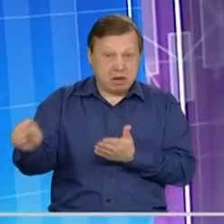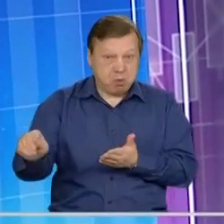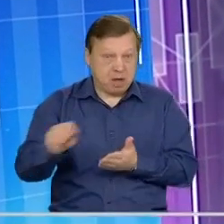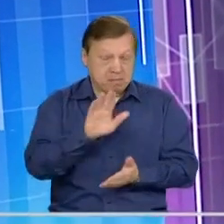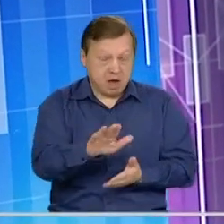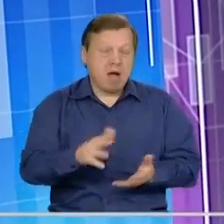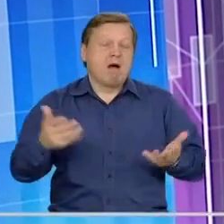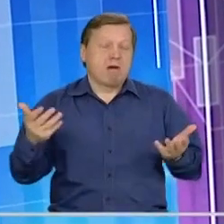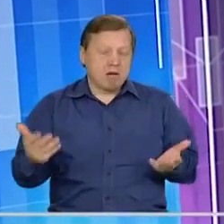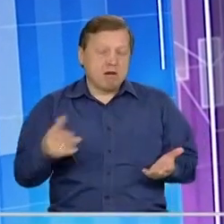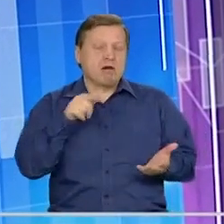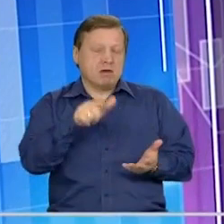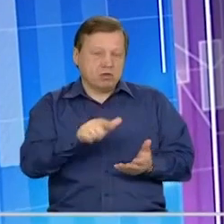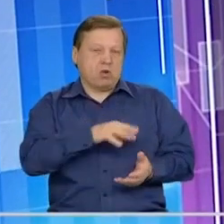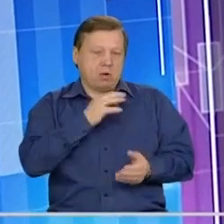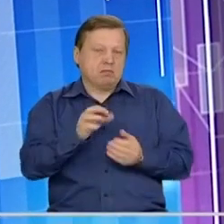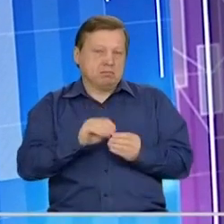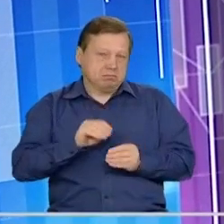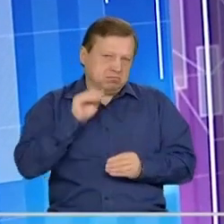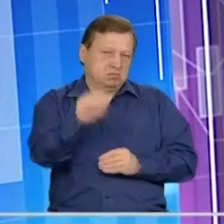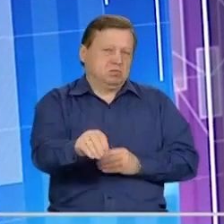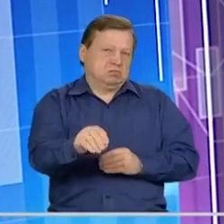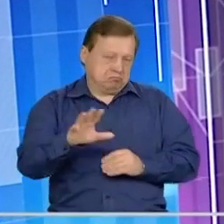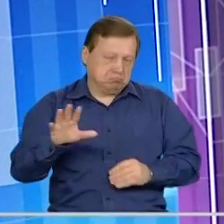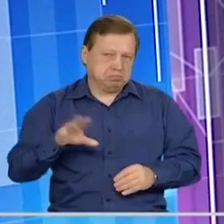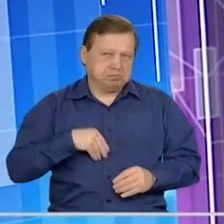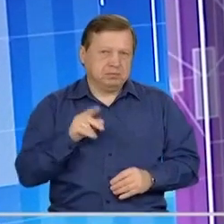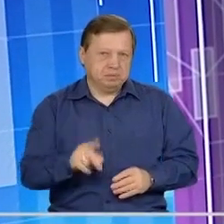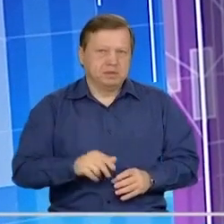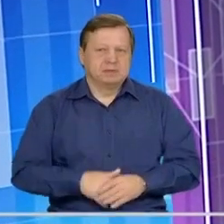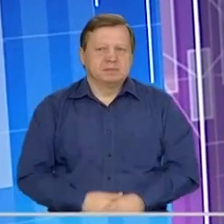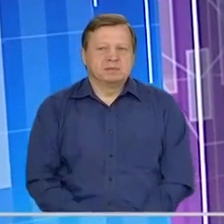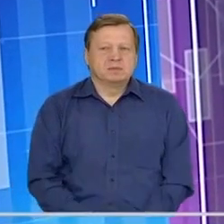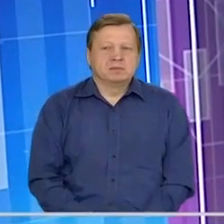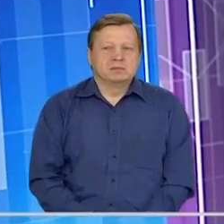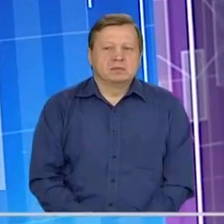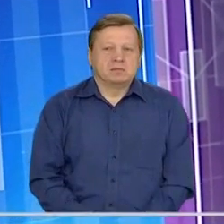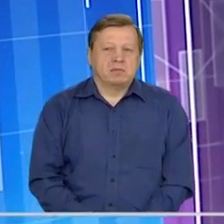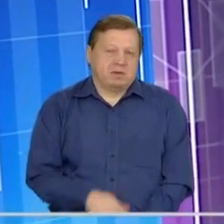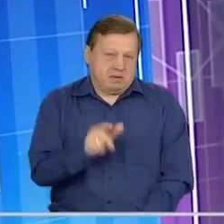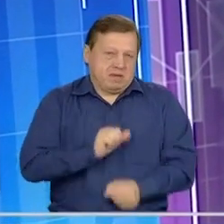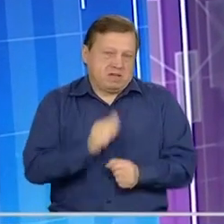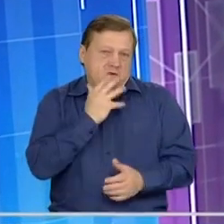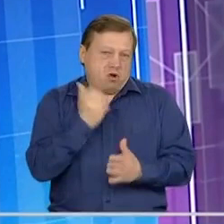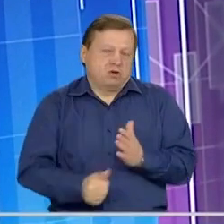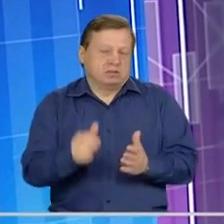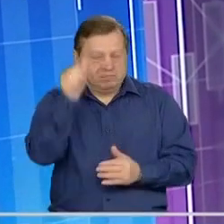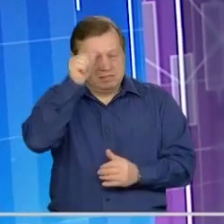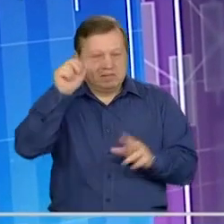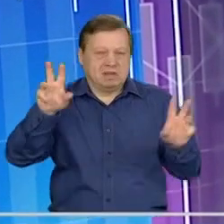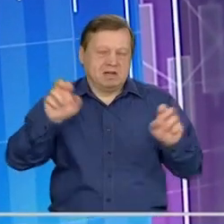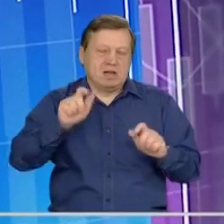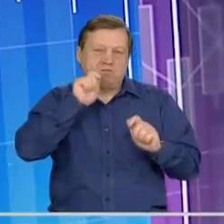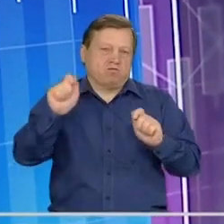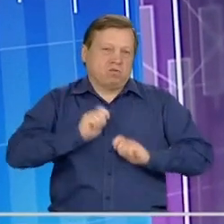tutaj papierologię odkładamy i to nie jest takie istotne, tylko no, rzeczywiście tu korzystamy z tego prezentu od losu